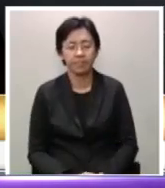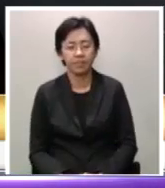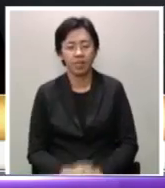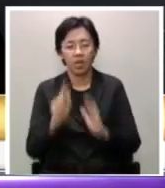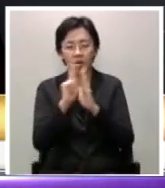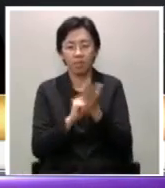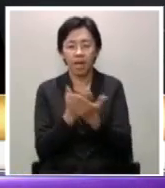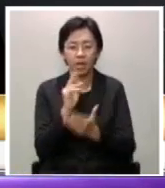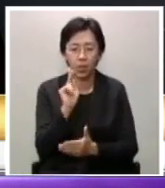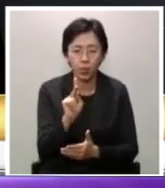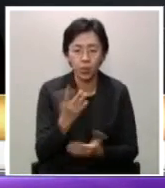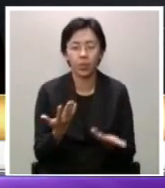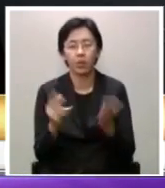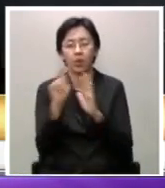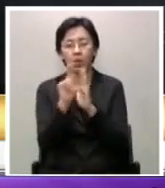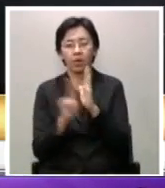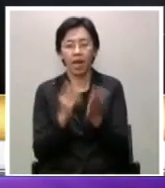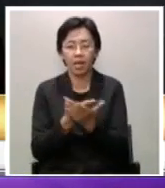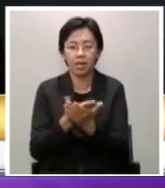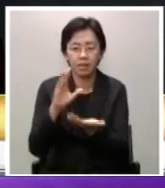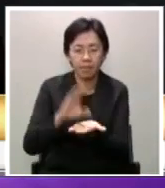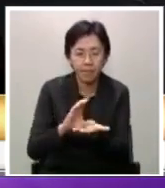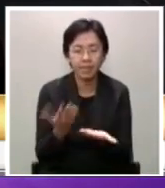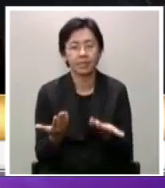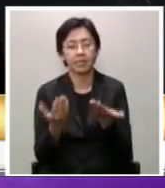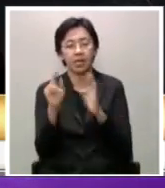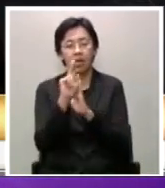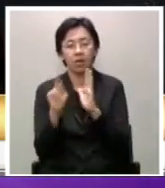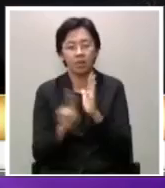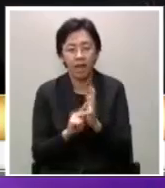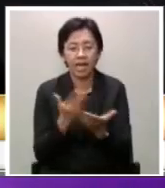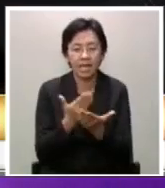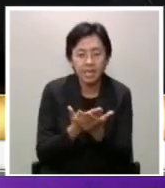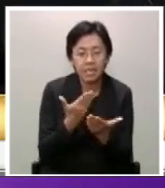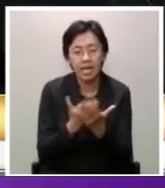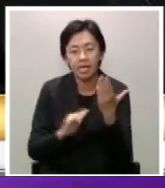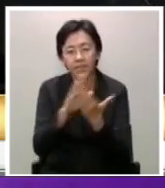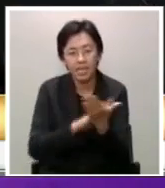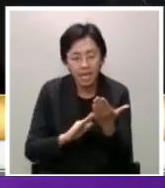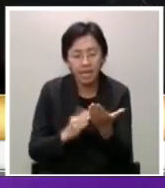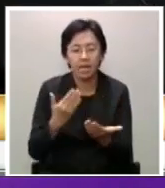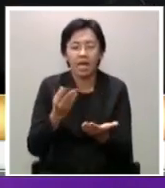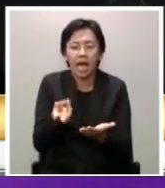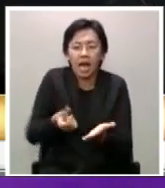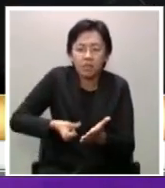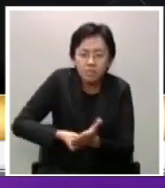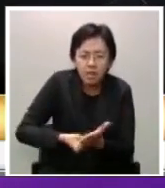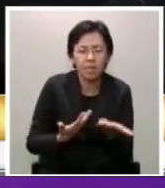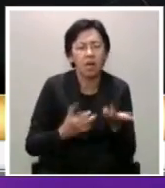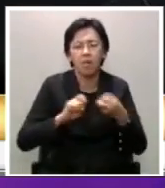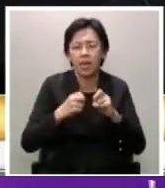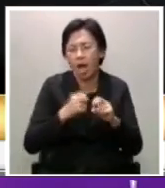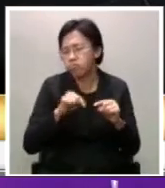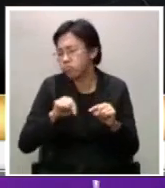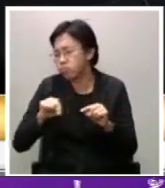ฎหมายการกู้เงินกฎหมายเรื่องงบประมาณกฎหมายวินัยการคลังการจำนำข้าวเยอะแยะไปหมดอ่ะนะ